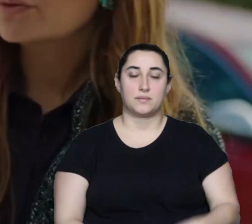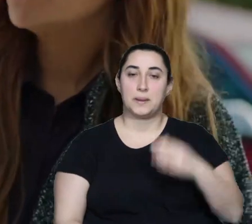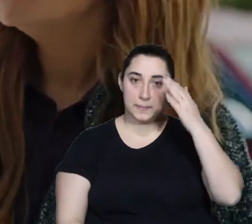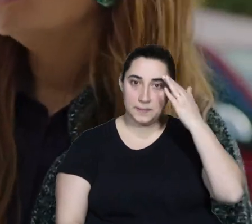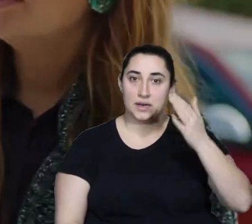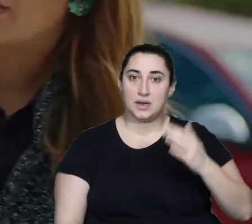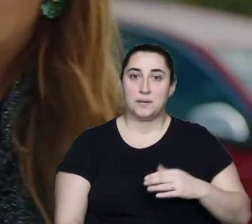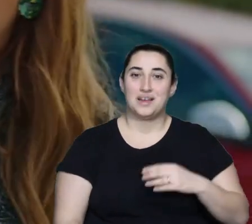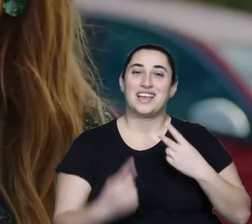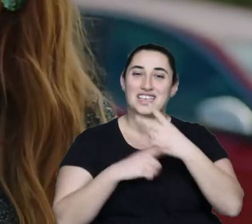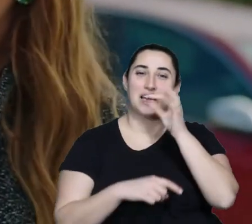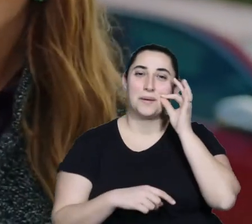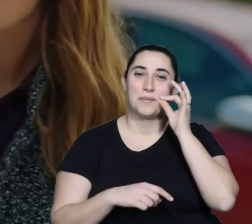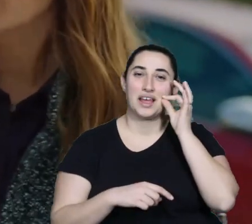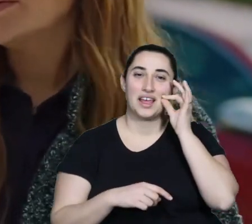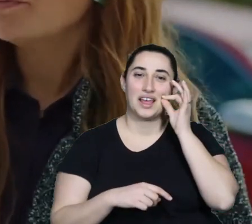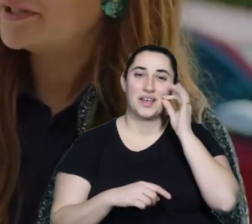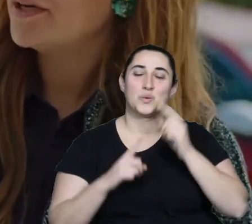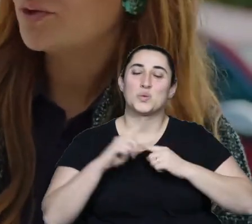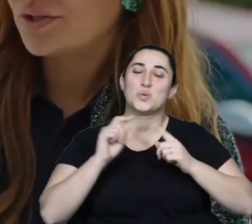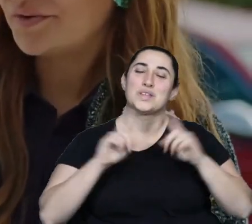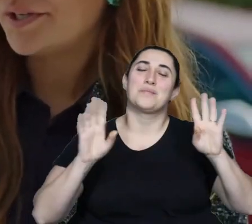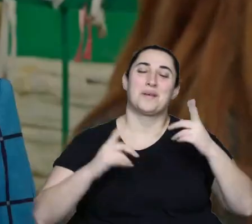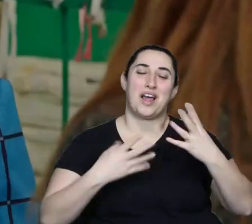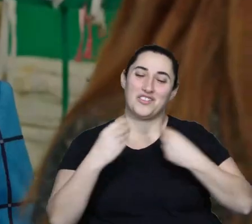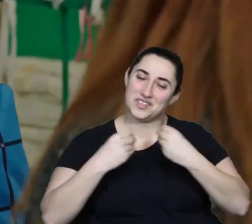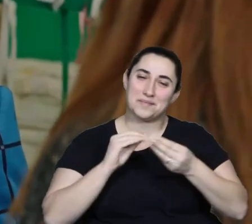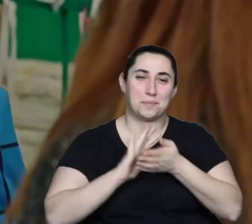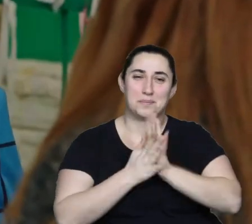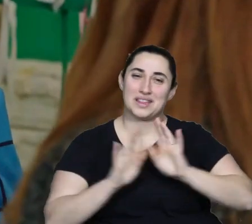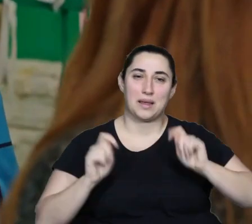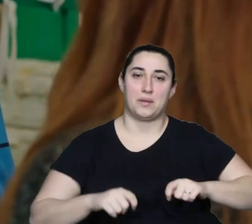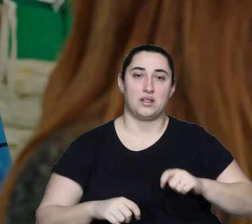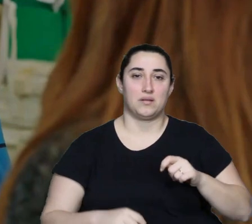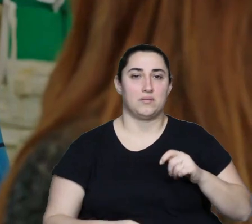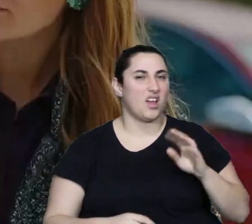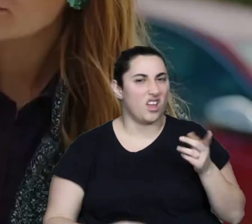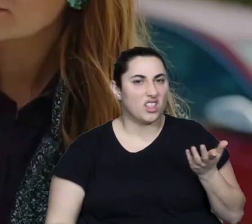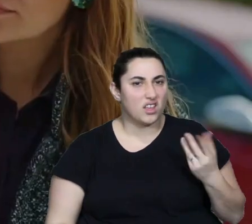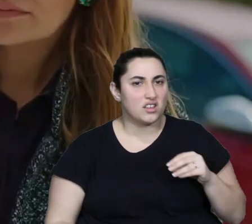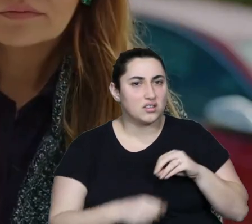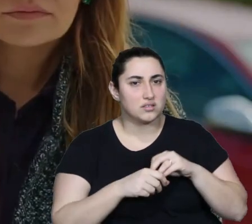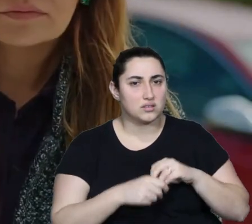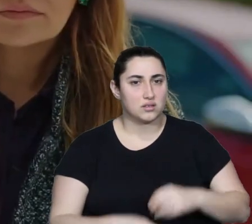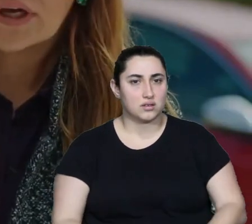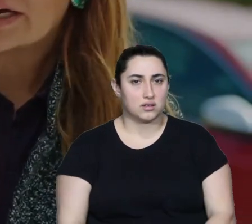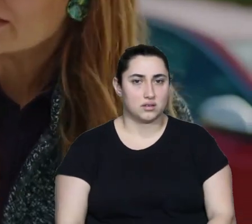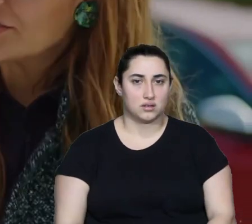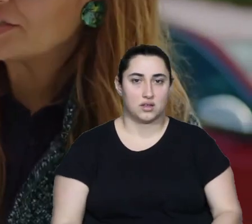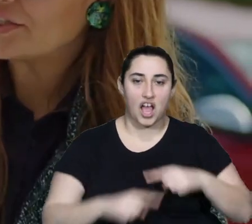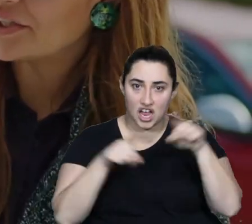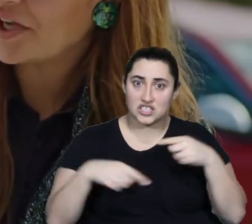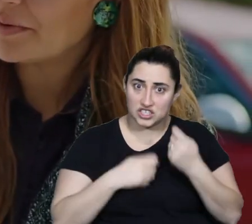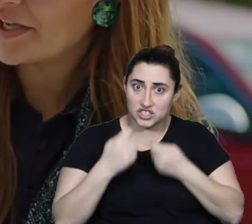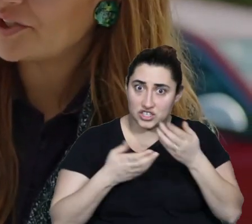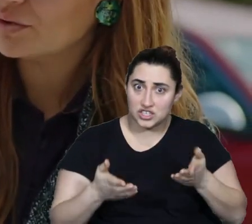Hoş bulduk. Yaşar Bey, uzatmadan bitirelim şu alışverişi. Hangi alışverişi? Arsa